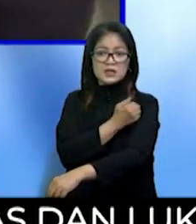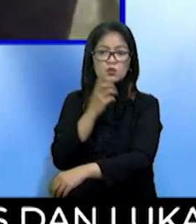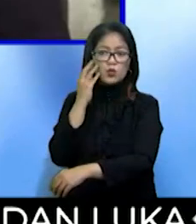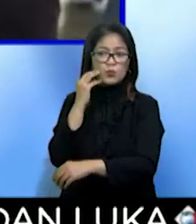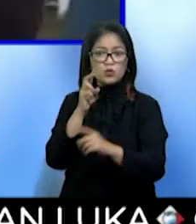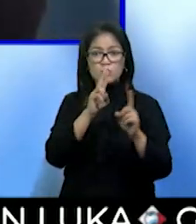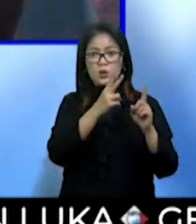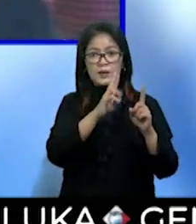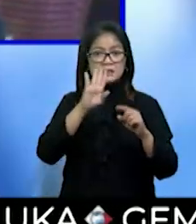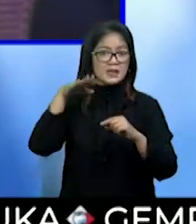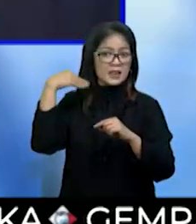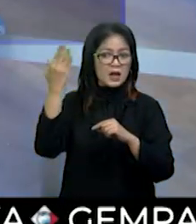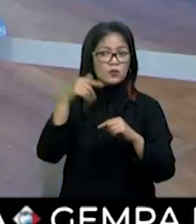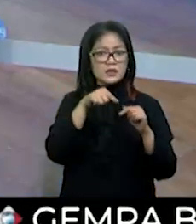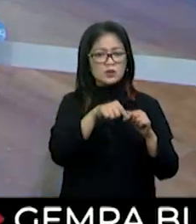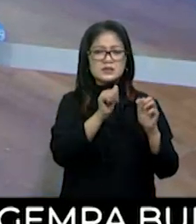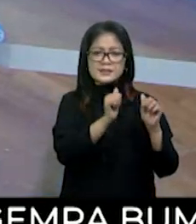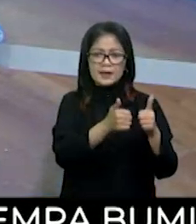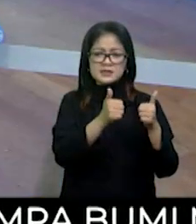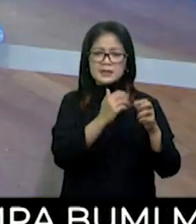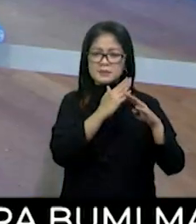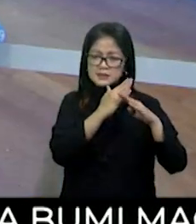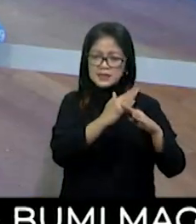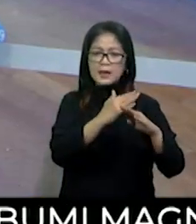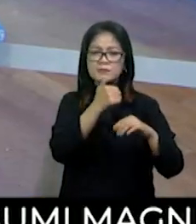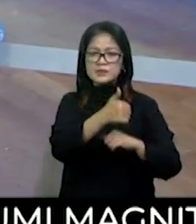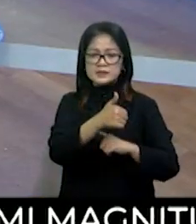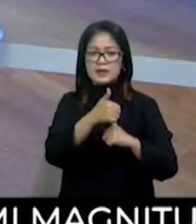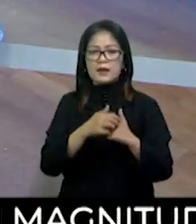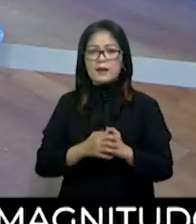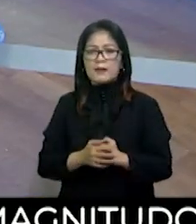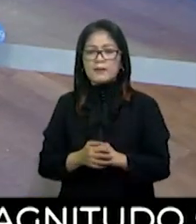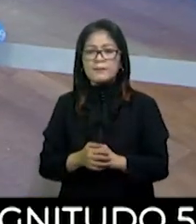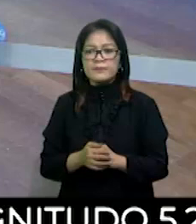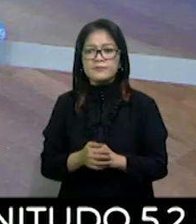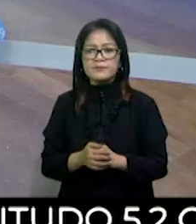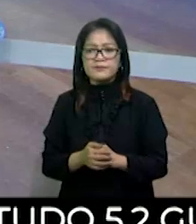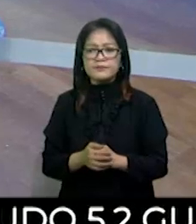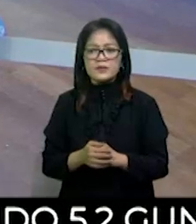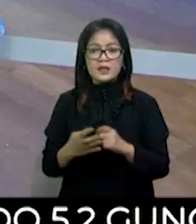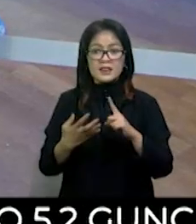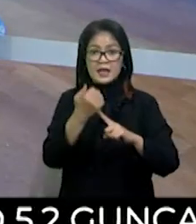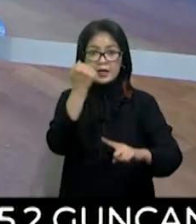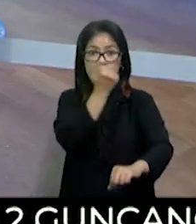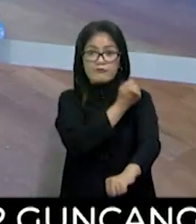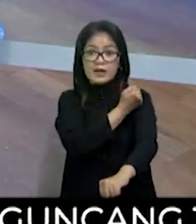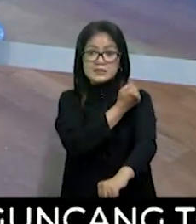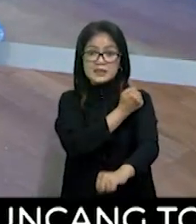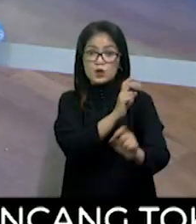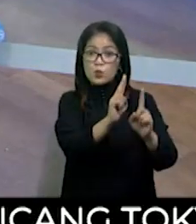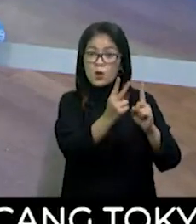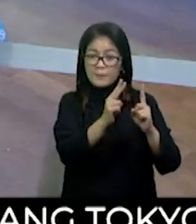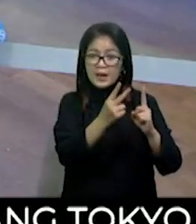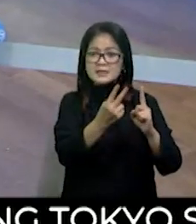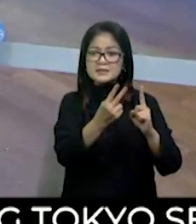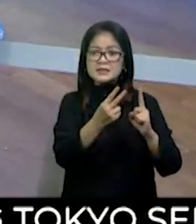siap untuk diberikan. Baik Bu, dan kemudian vaksinasi untuk golongan umur 12 hingga 17 tahun yang masih berlangsung juga hingga